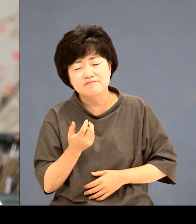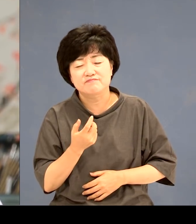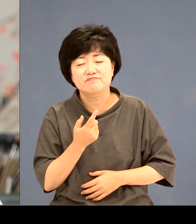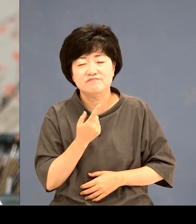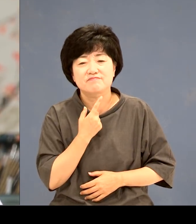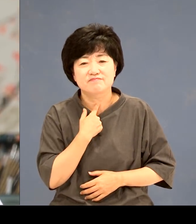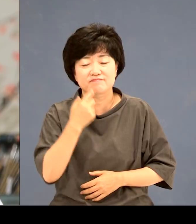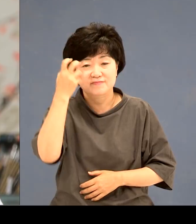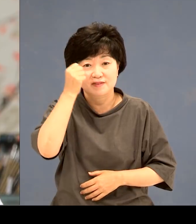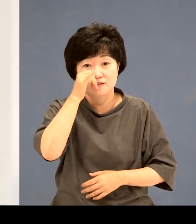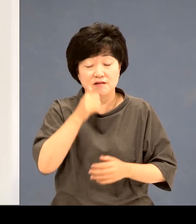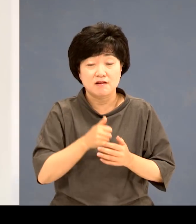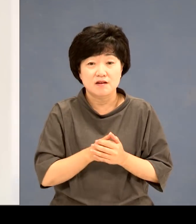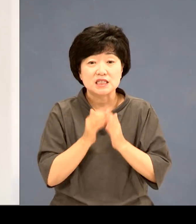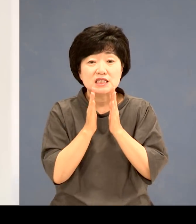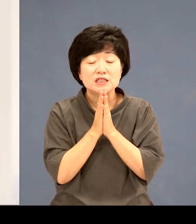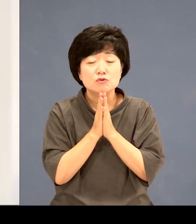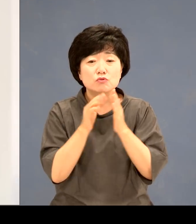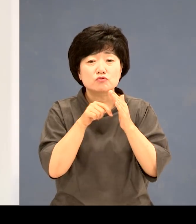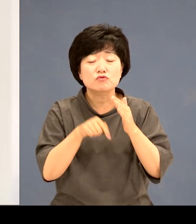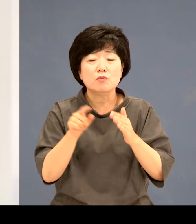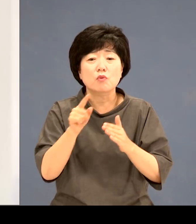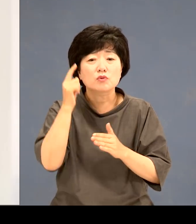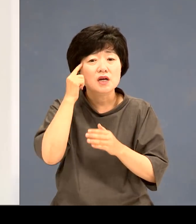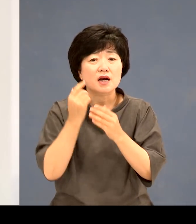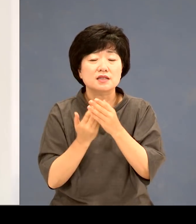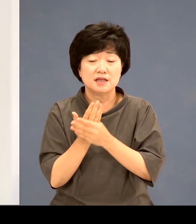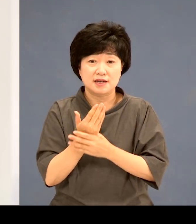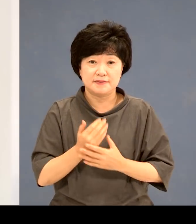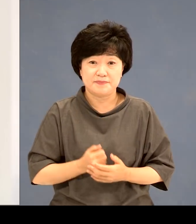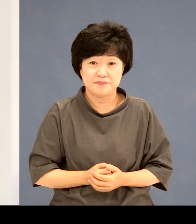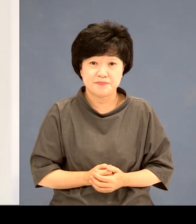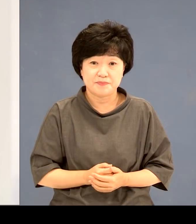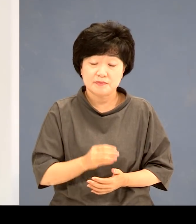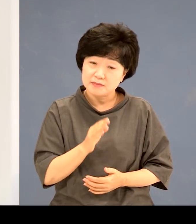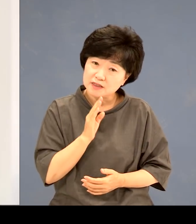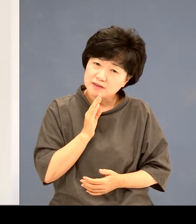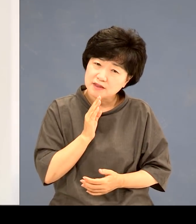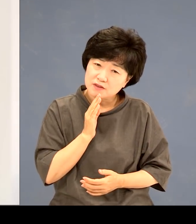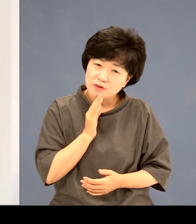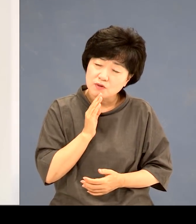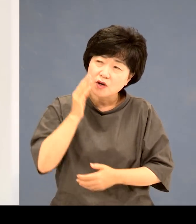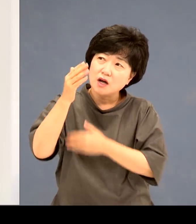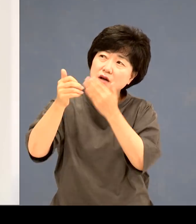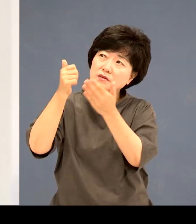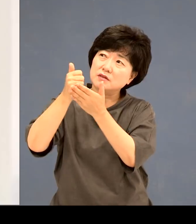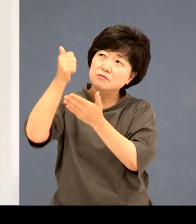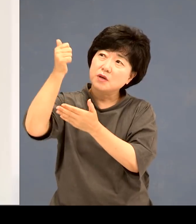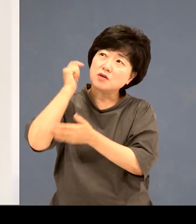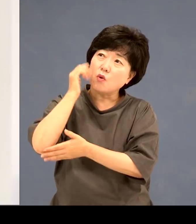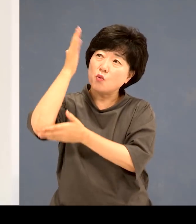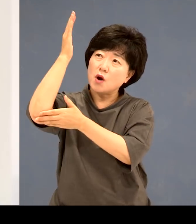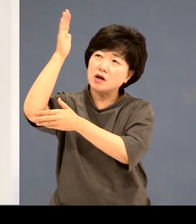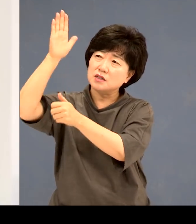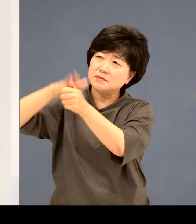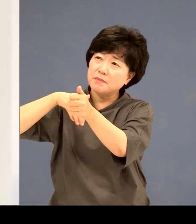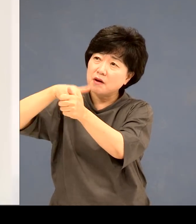부끄럽고 수치스러워서 아마 쥐구멍이라도 있으면 숨고 싶을 정도로 정말 이렇게 아픈